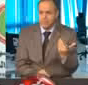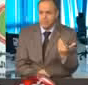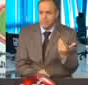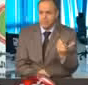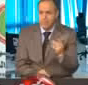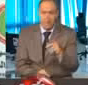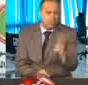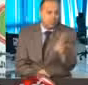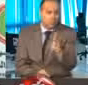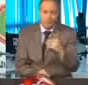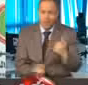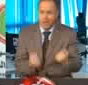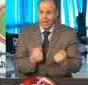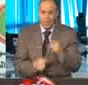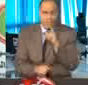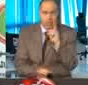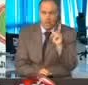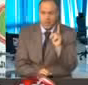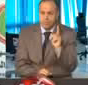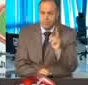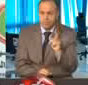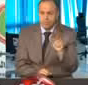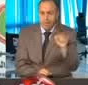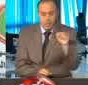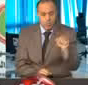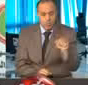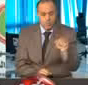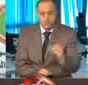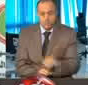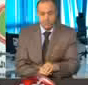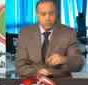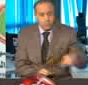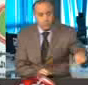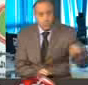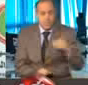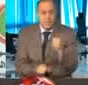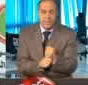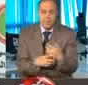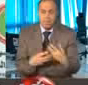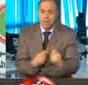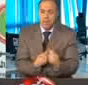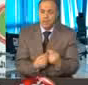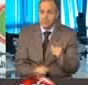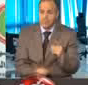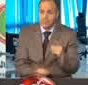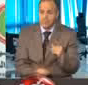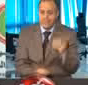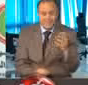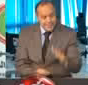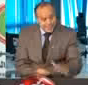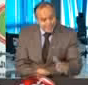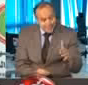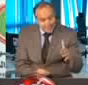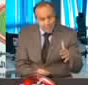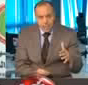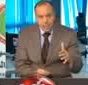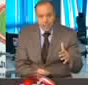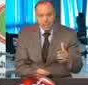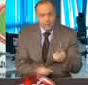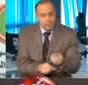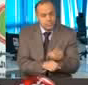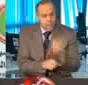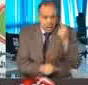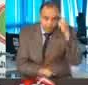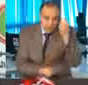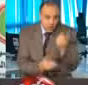على الهياكل المرورية القضية هذه، ويلزم الناس كل تخدم فيها من الطفل الصغير باش نأسس العقلية